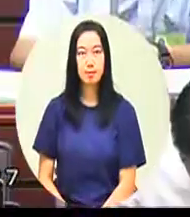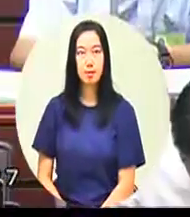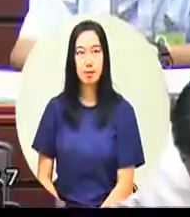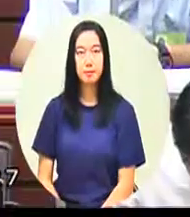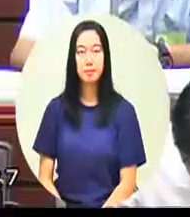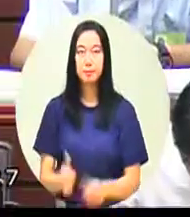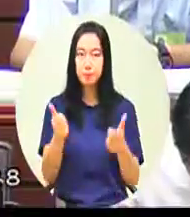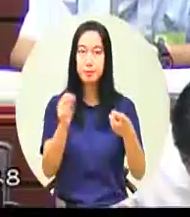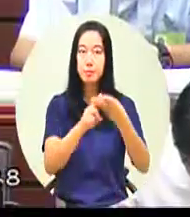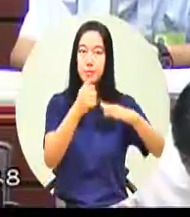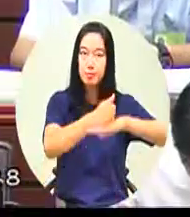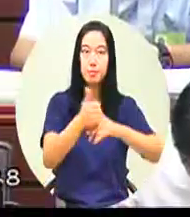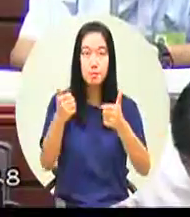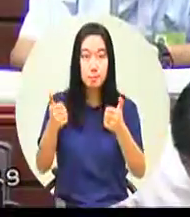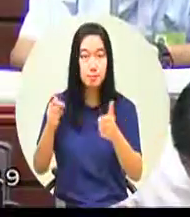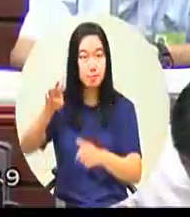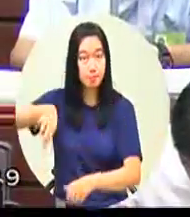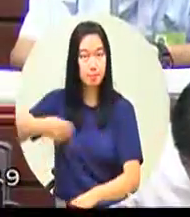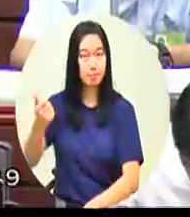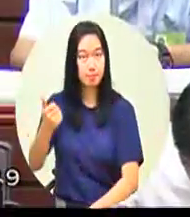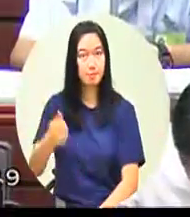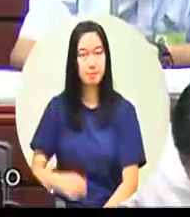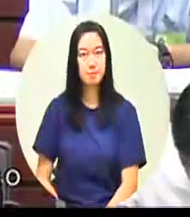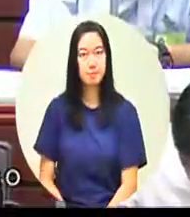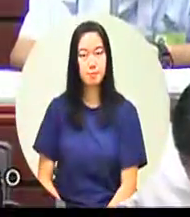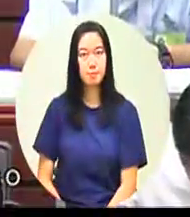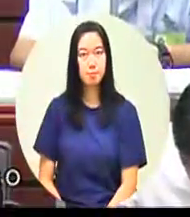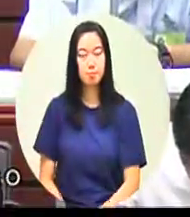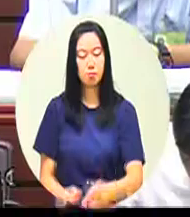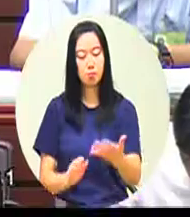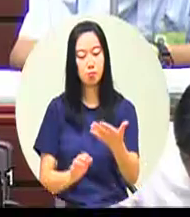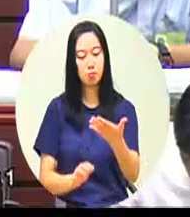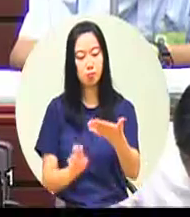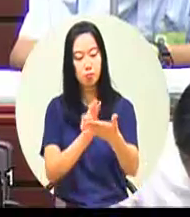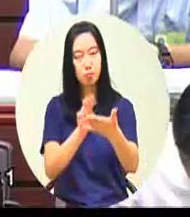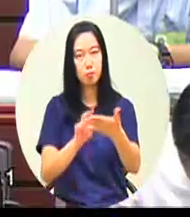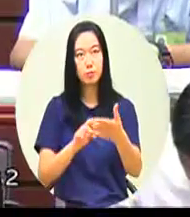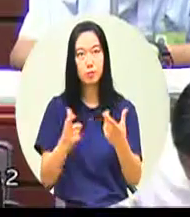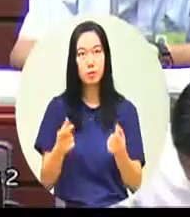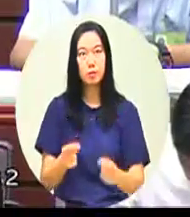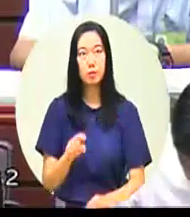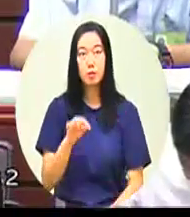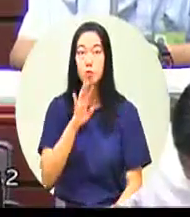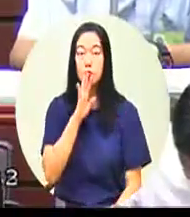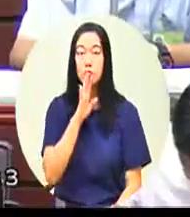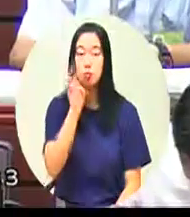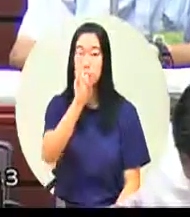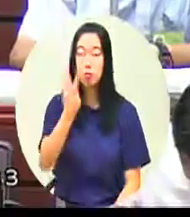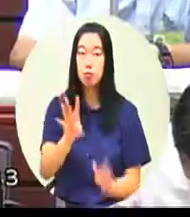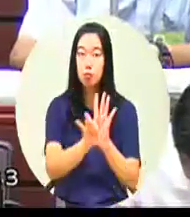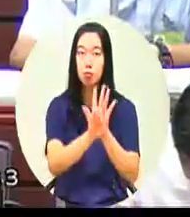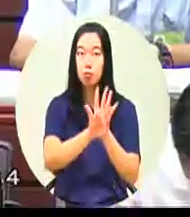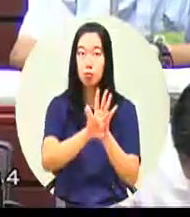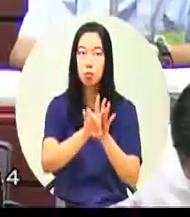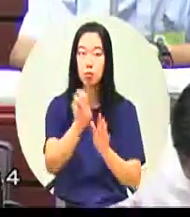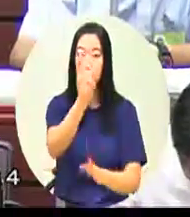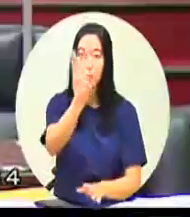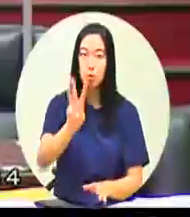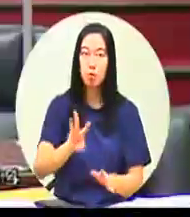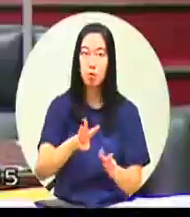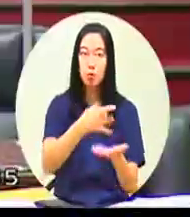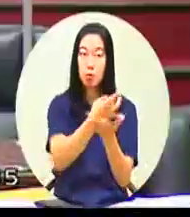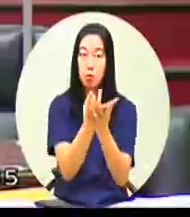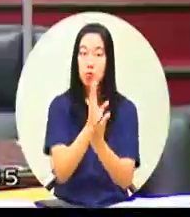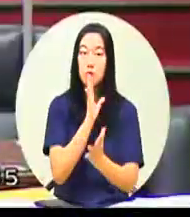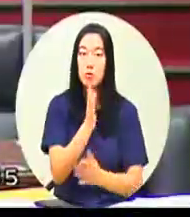谢刘议员。如果看得不错的，他好像什么大美莲心，是不是水莲做的？ 好，请坐。